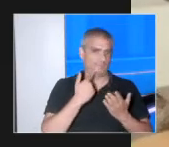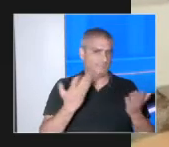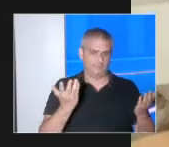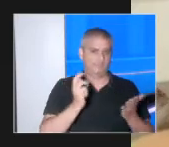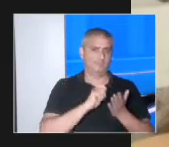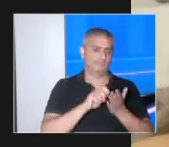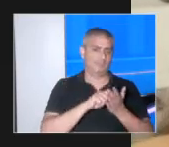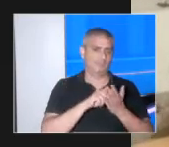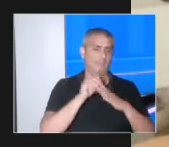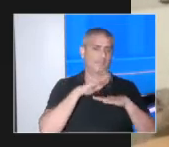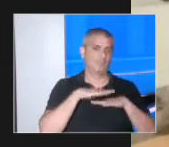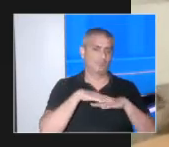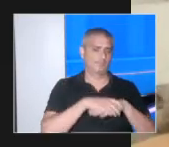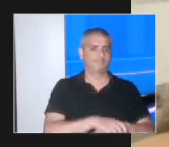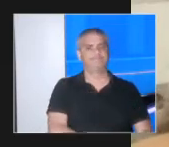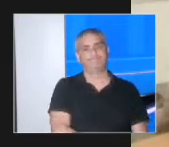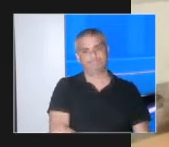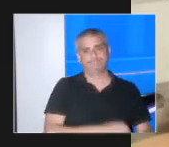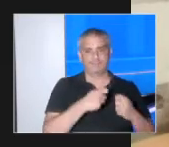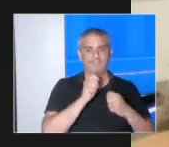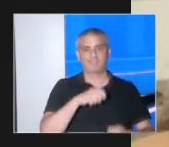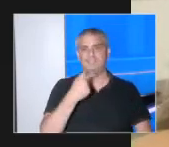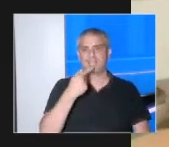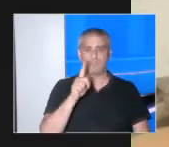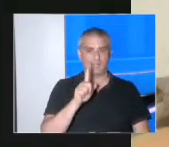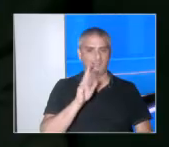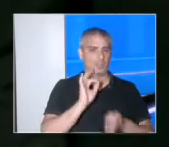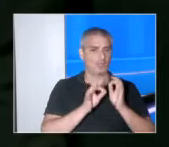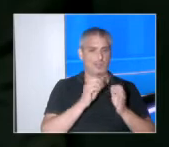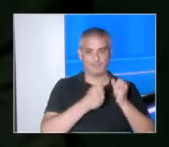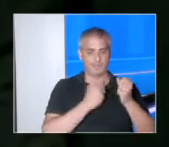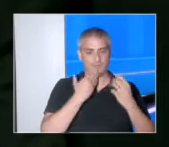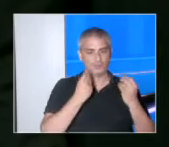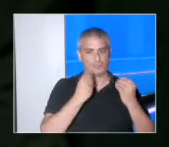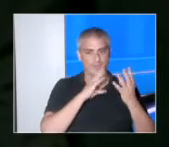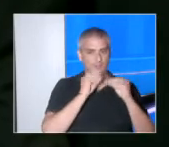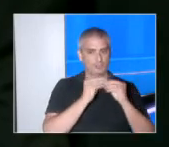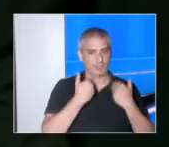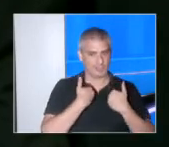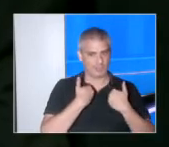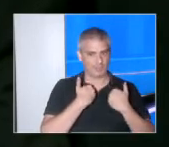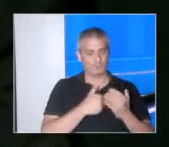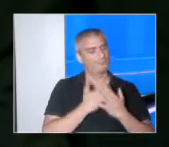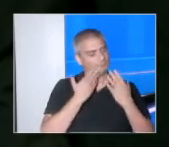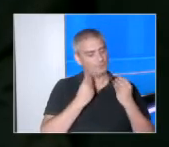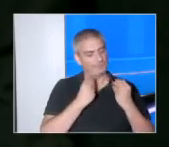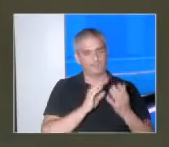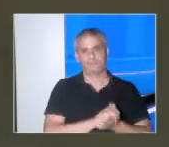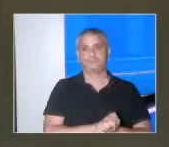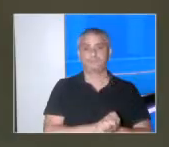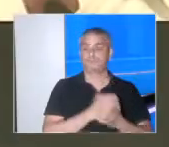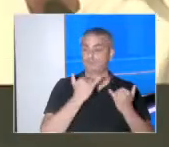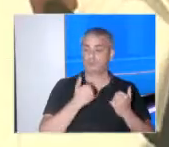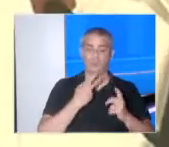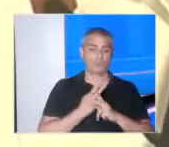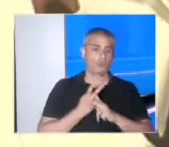את המשרדים המקצועיים. חברת הכנסת גבי לסקי, עורכת דין מרץ, תודה רבה לך ששוחחת איתנו. תודה רבה. עכשיו